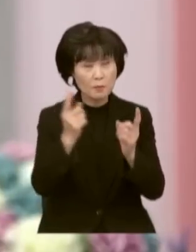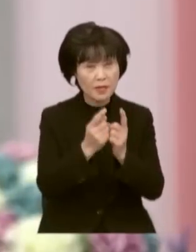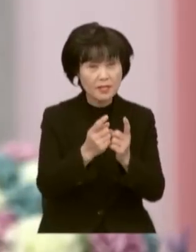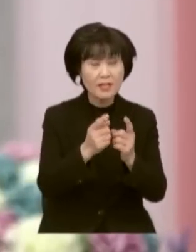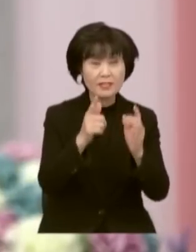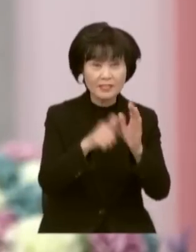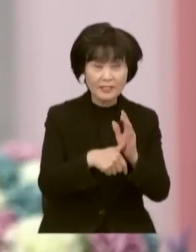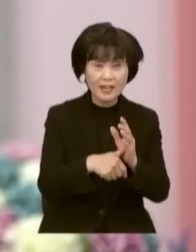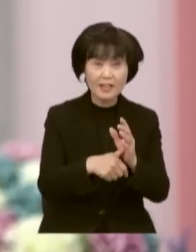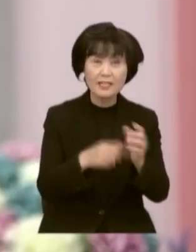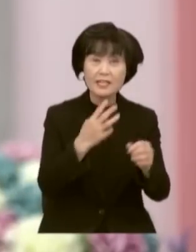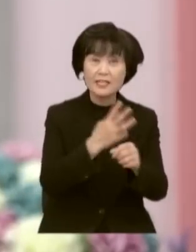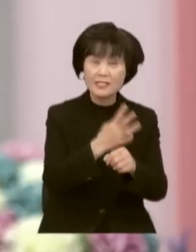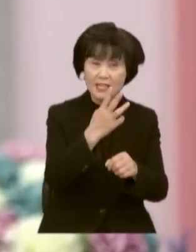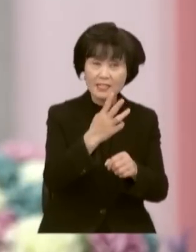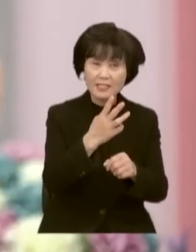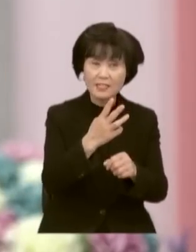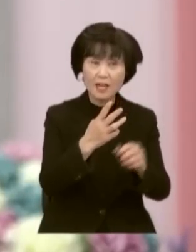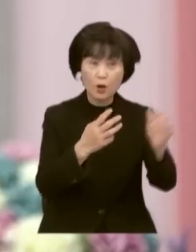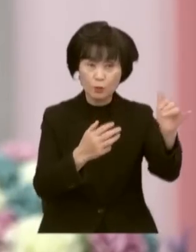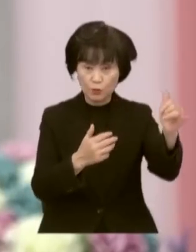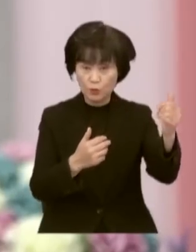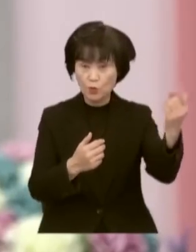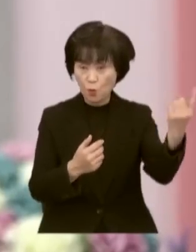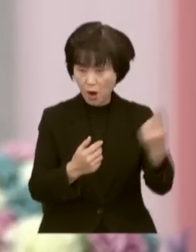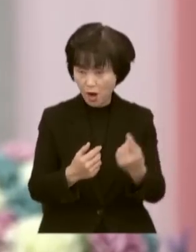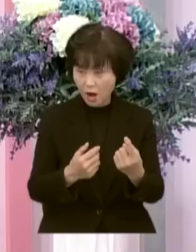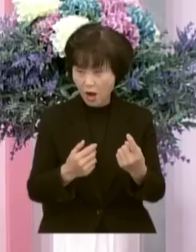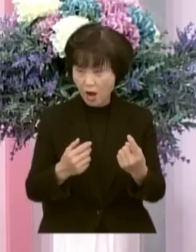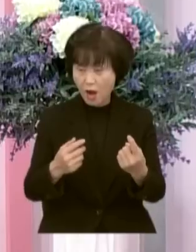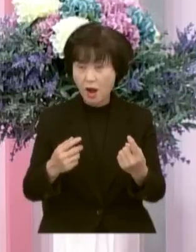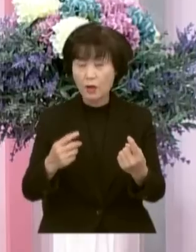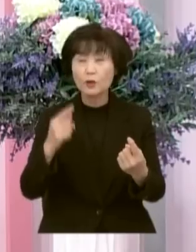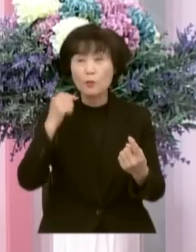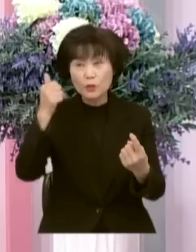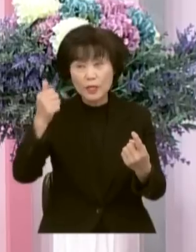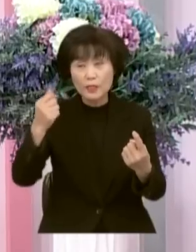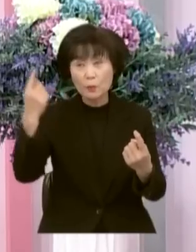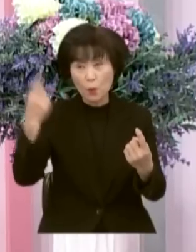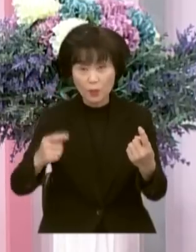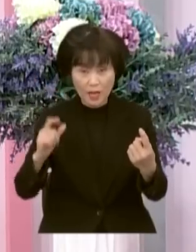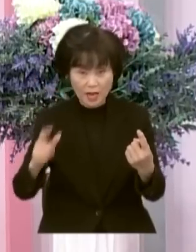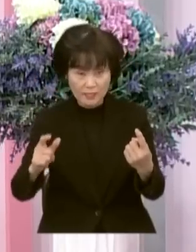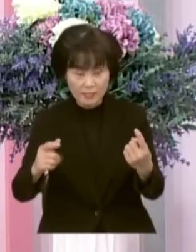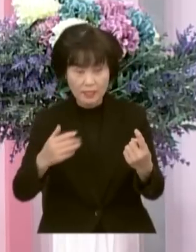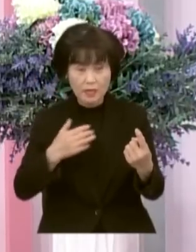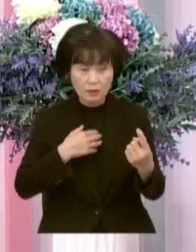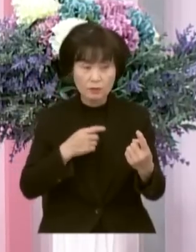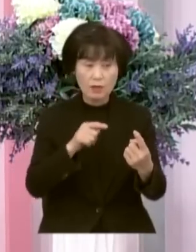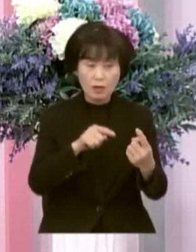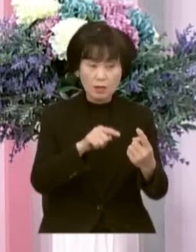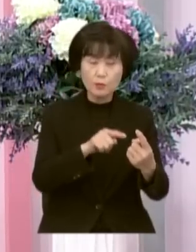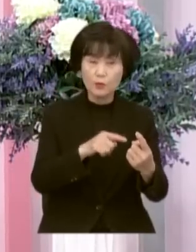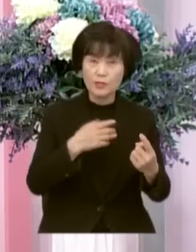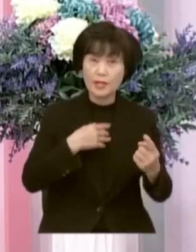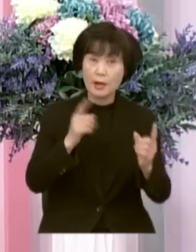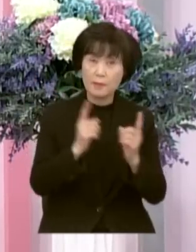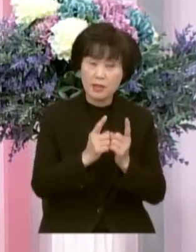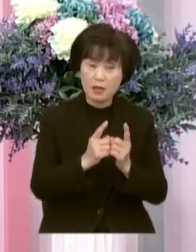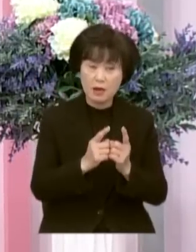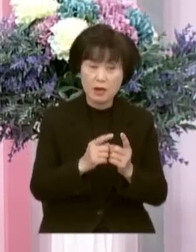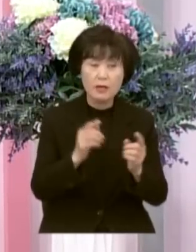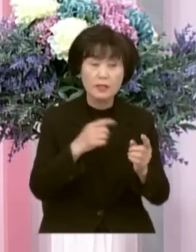1시간에. 그러고는 이제 시간이 남아갖고 저랑 이런저런 얘기를 하는데 제가 쓴 책을 이렇게 이렇게 보더니 이거 다